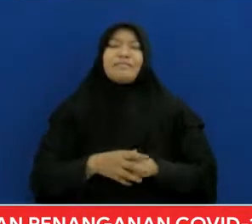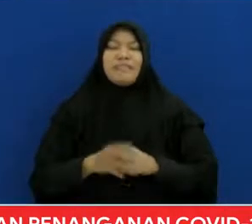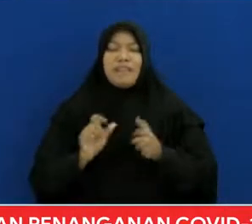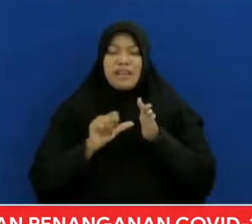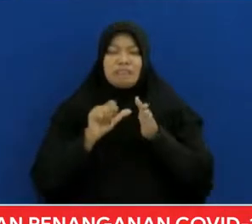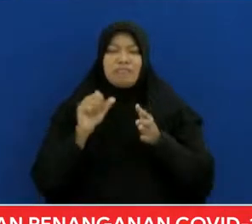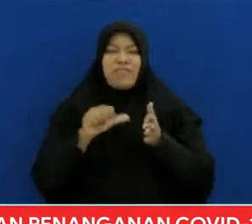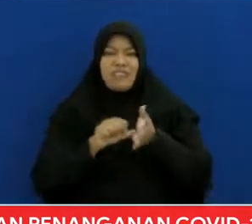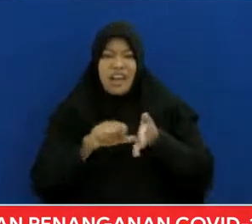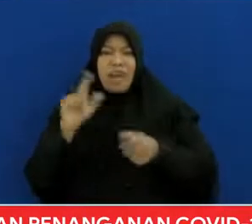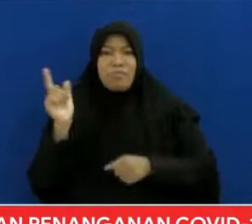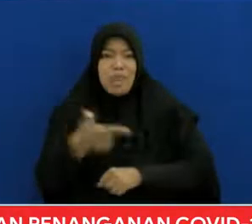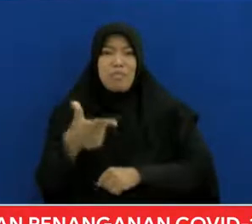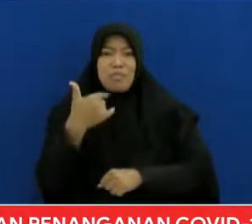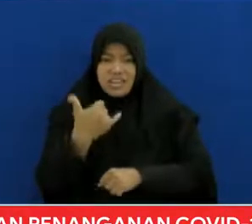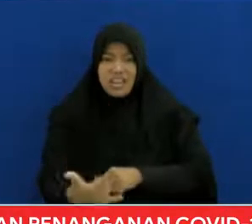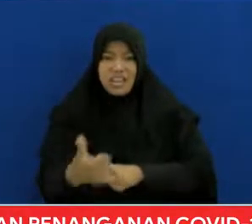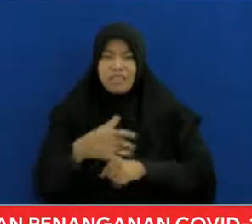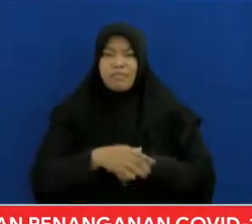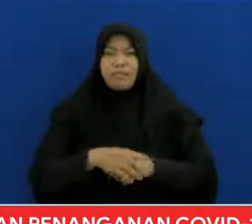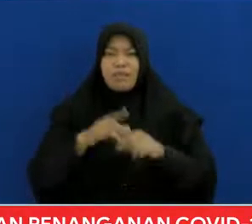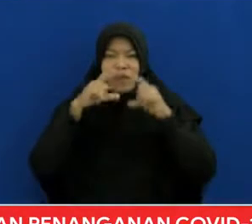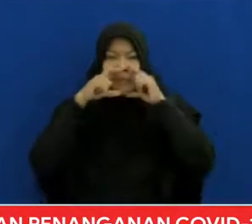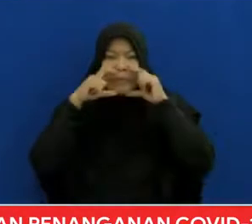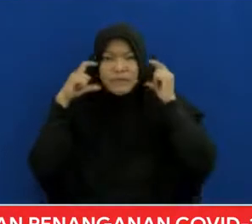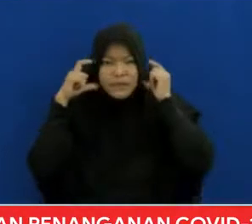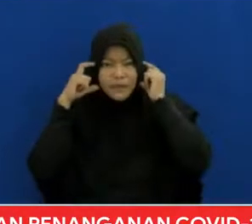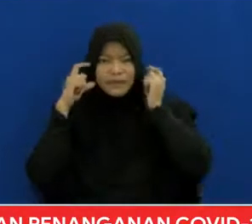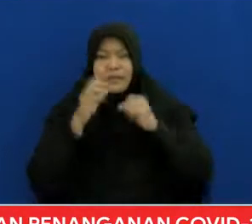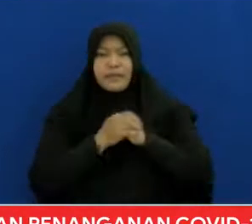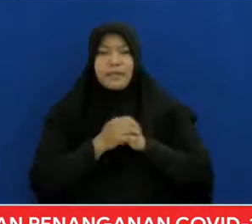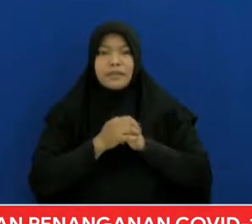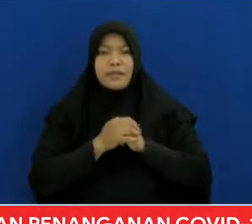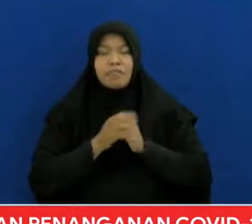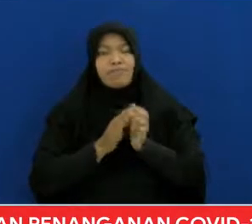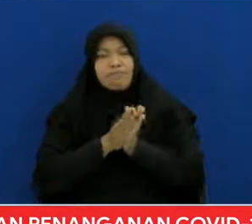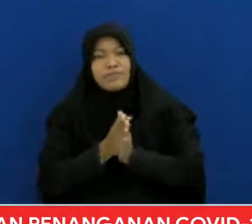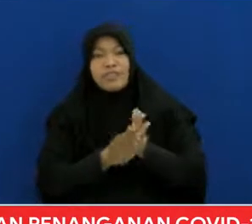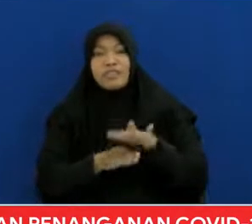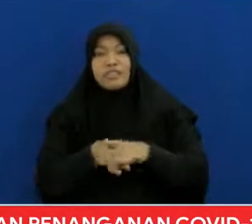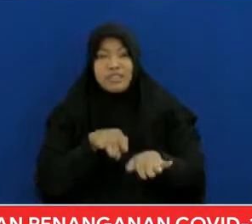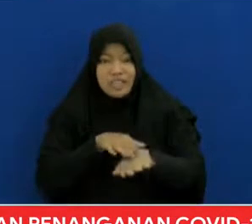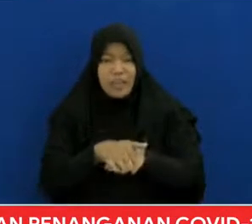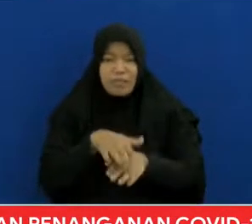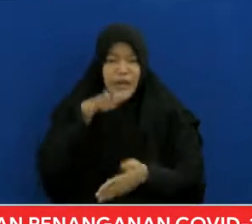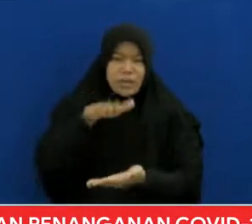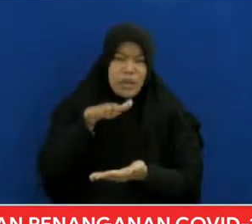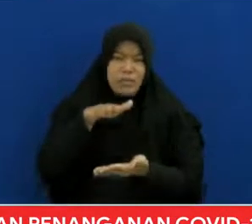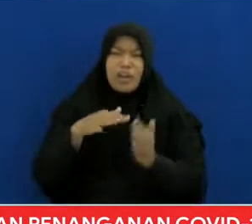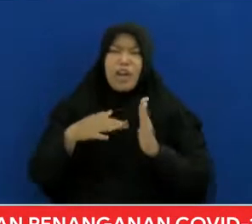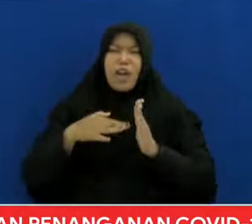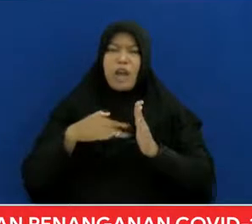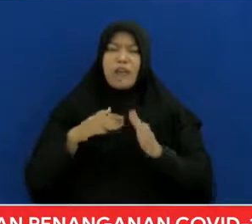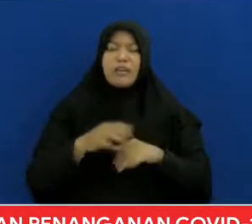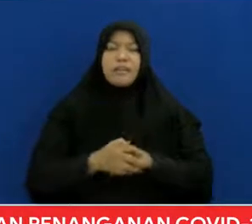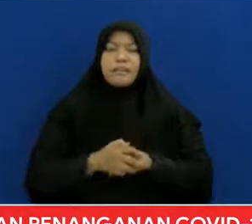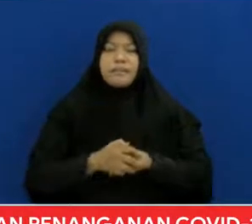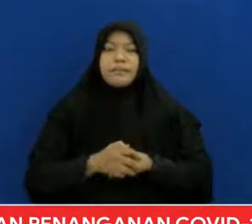ini. Selalu menggunakan masker, selalu mencuci tangan dengan sabun dan air yang